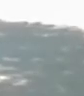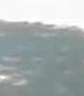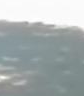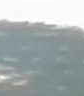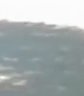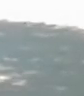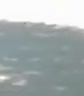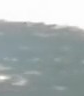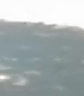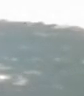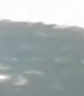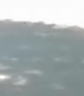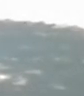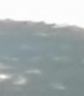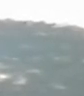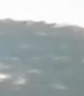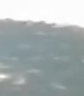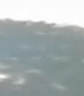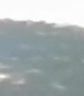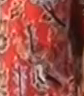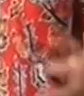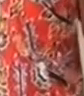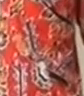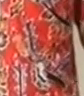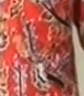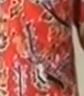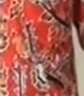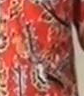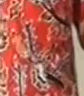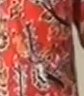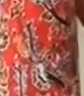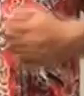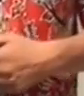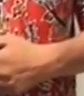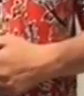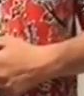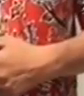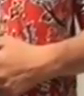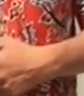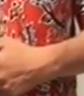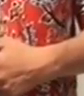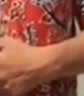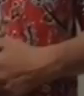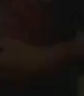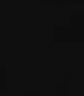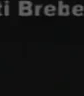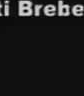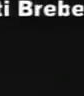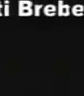Anda menentukan masa depan Kabupaten Brebes. Pilihan boleh beda, persatuan tetap